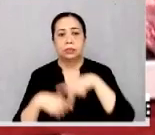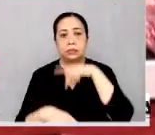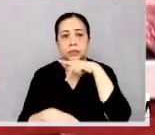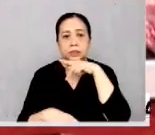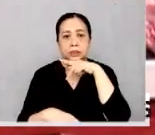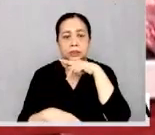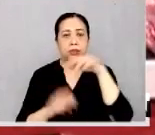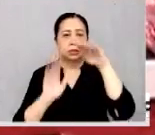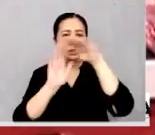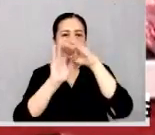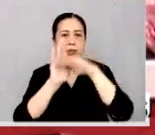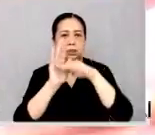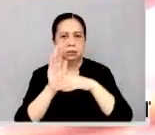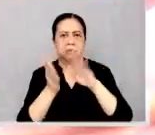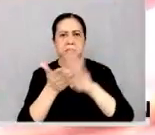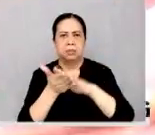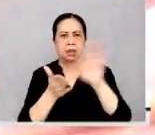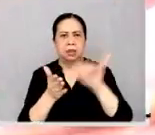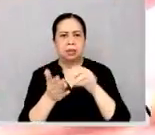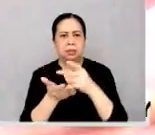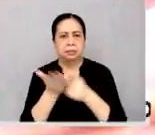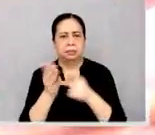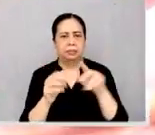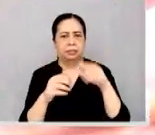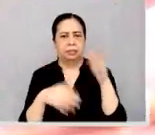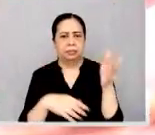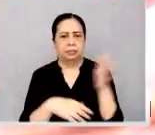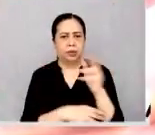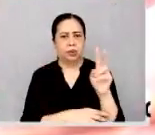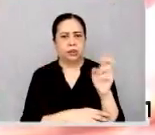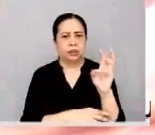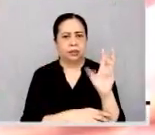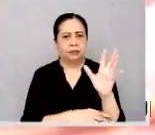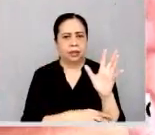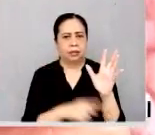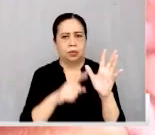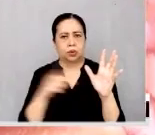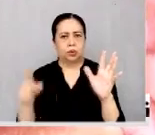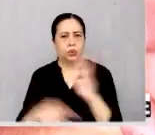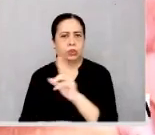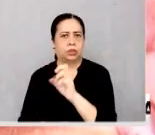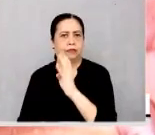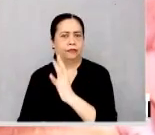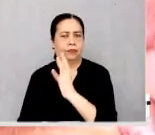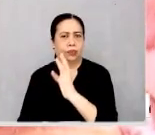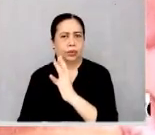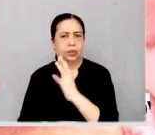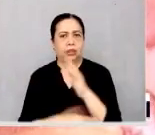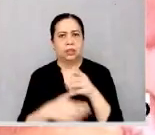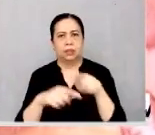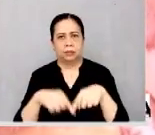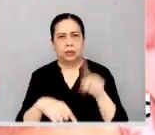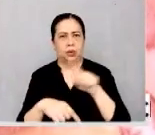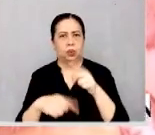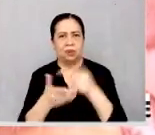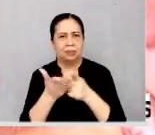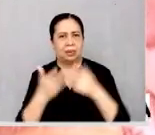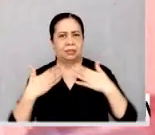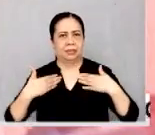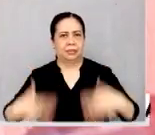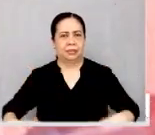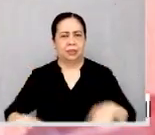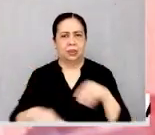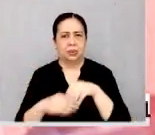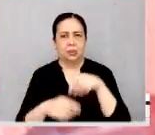ito ay may kamahalan din. Naglalaro ito sa 265 hanggang 340 pesos depende sa cut na